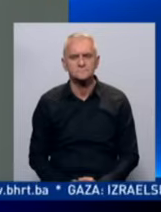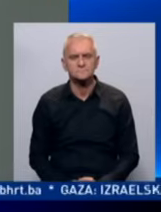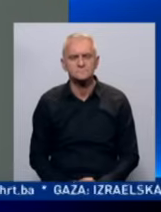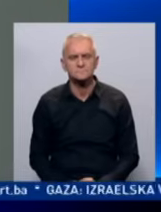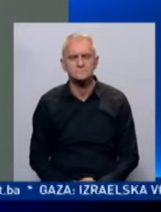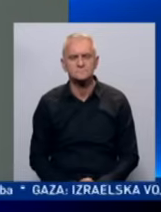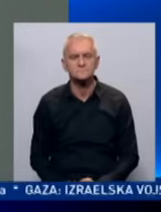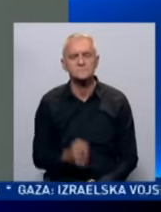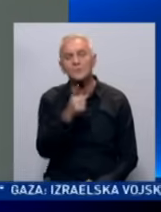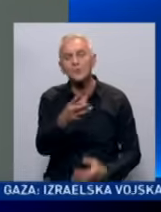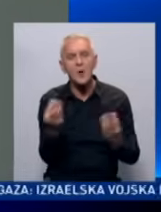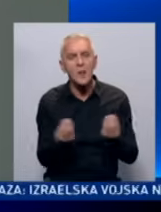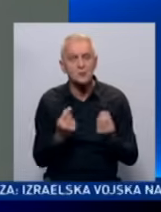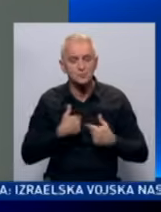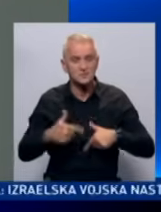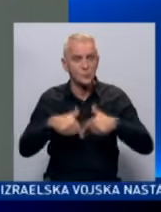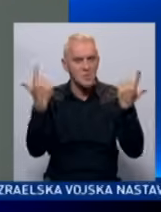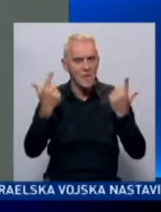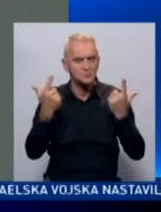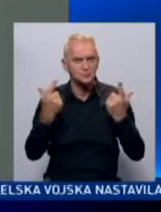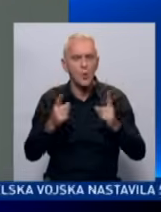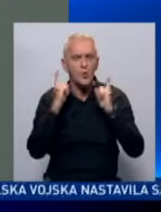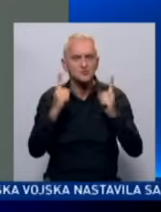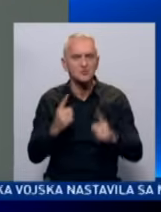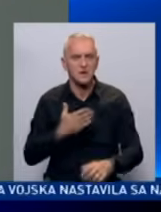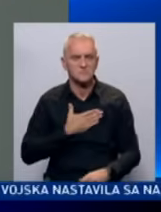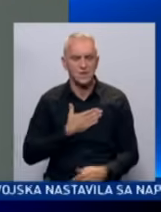I to je nešto što smo jasno osuđivali sa svoje strane.